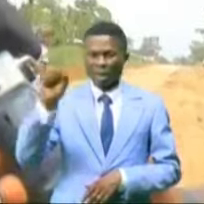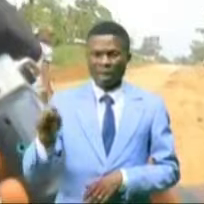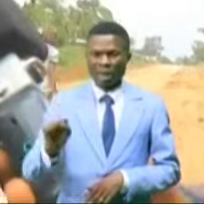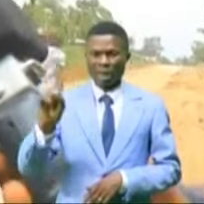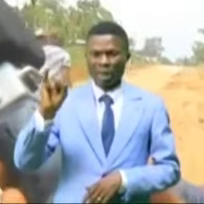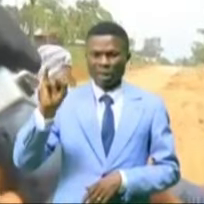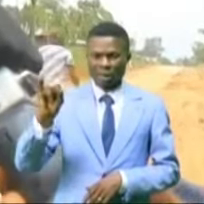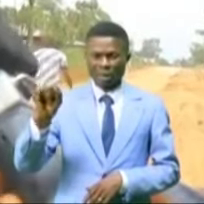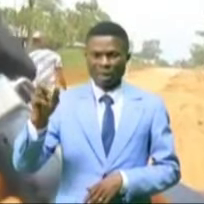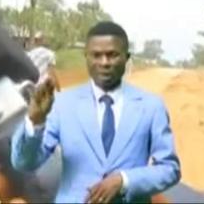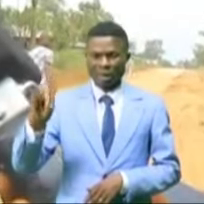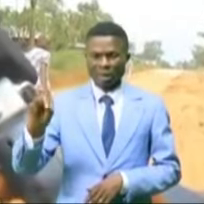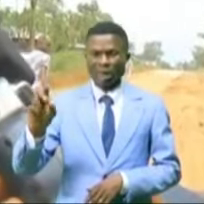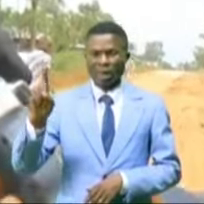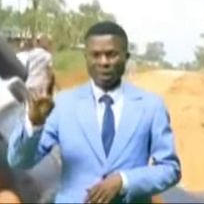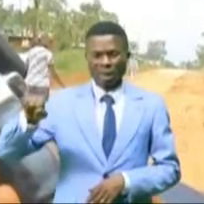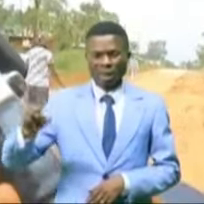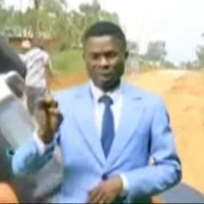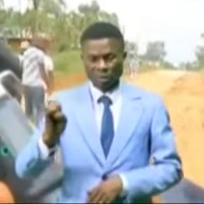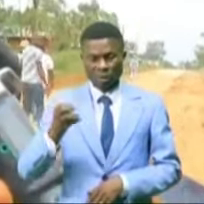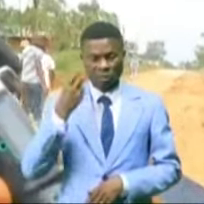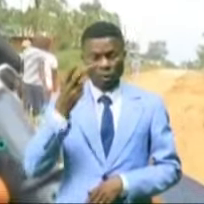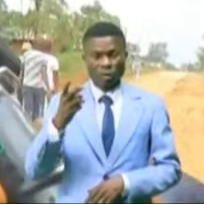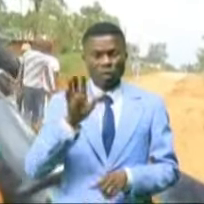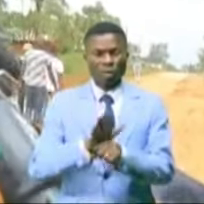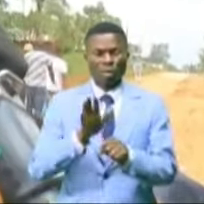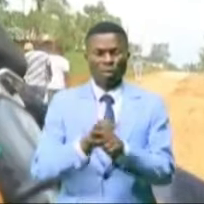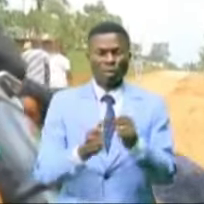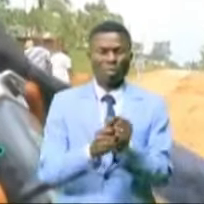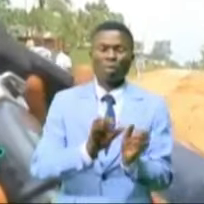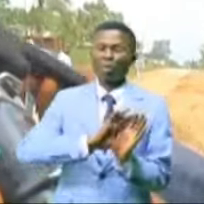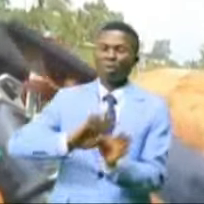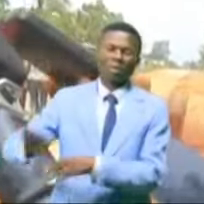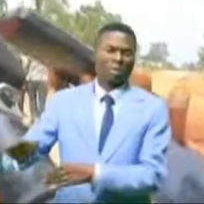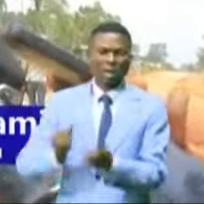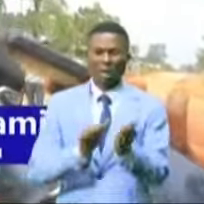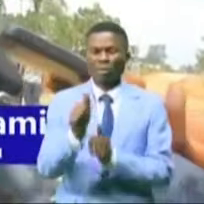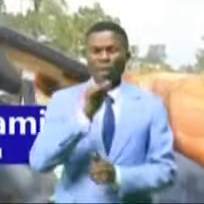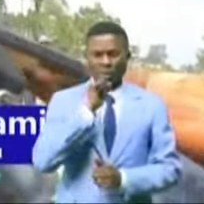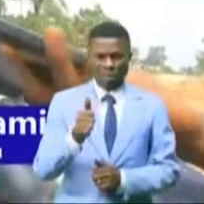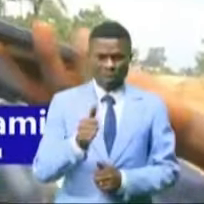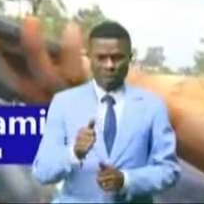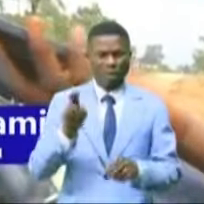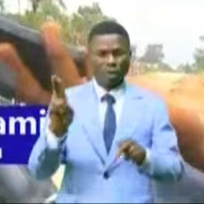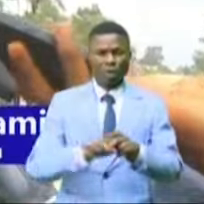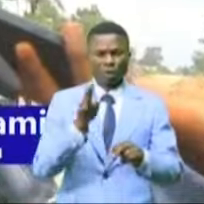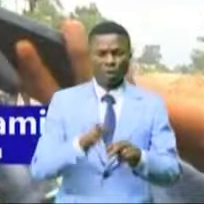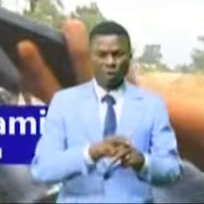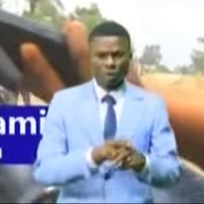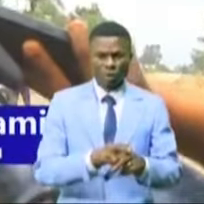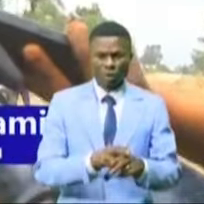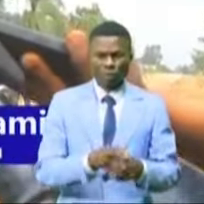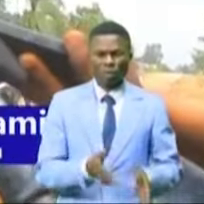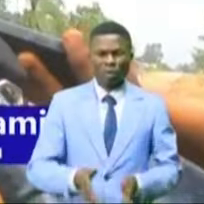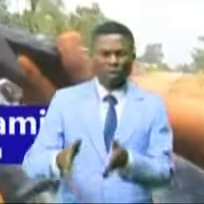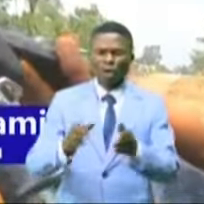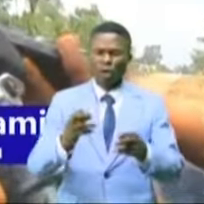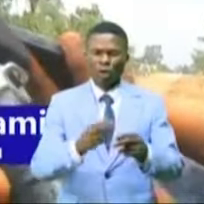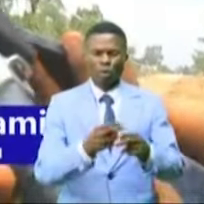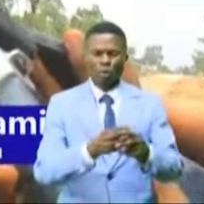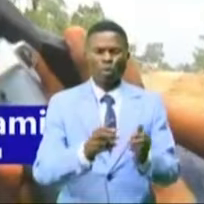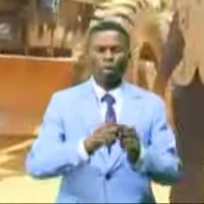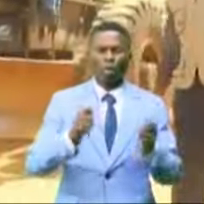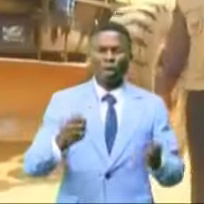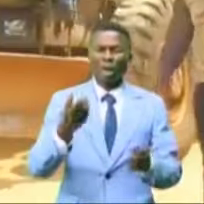la population de Nobili, c'est ça quelque peu abandonné parce qu'il n'y a pas de route. Et là, ils utilisent les chilets alors qu'ils devaient utiliser la